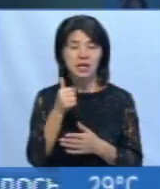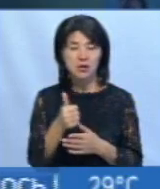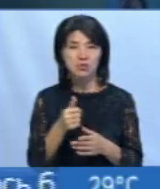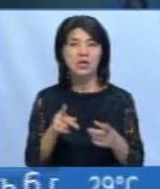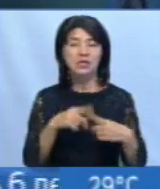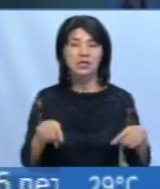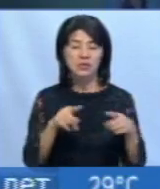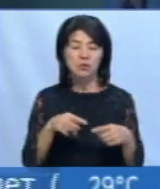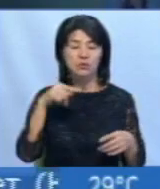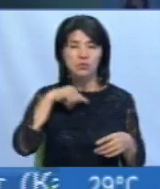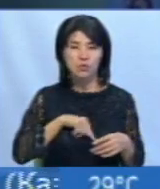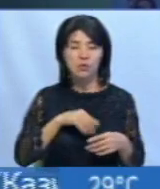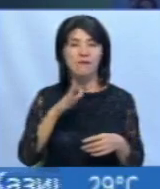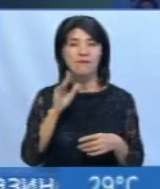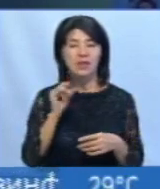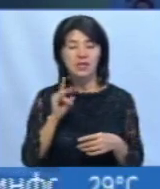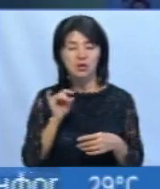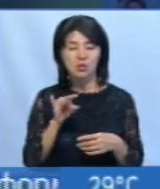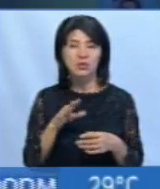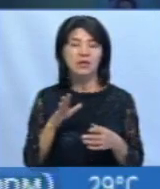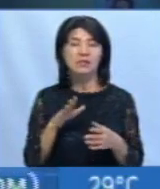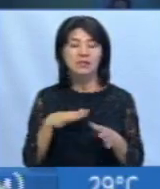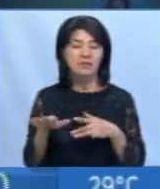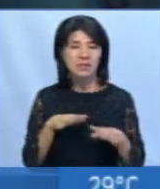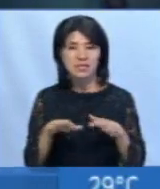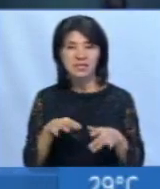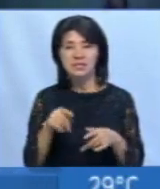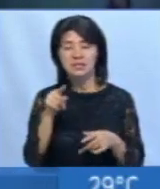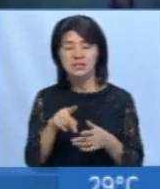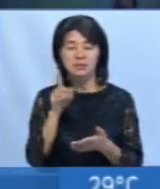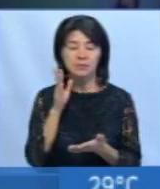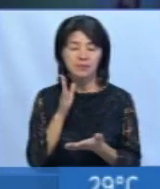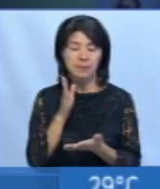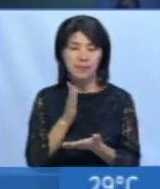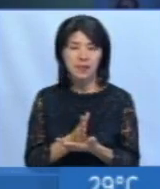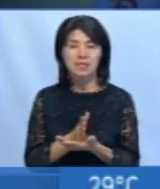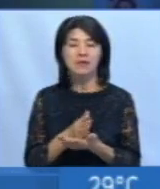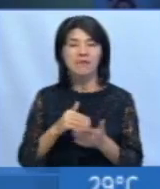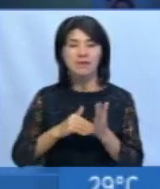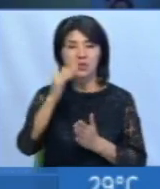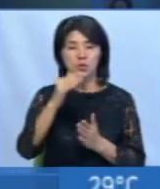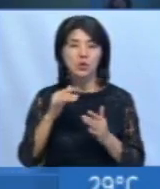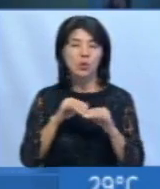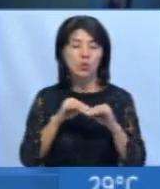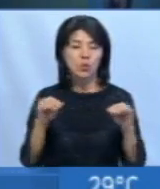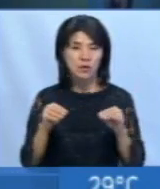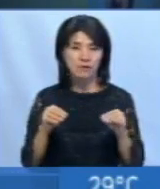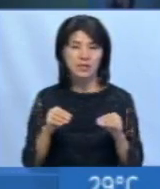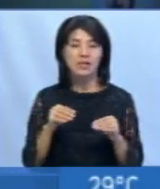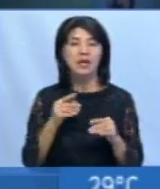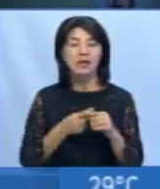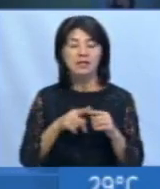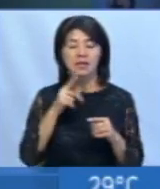организованный дух волонтерства, волонтерское движение, оно здесь поставлено на очень высокий уровень. И это говорит о том, что в